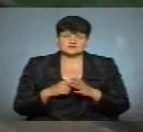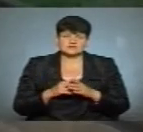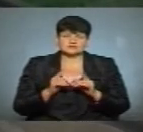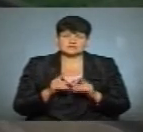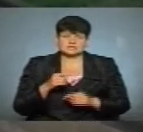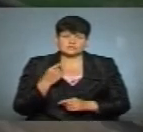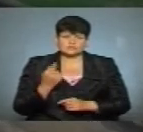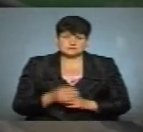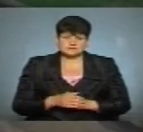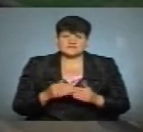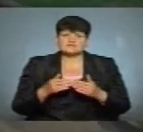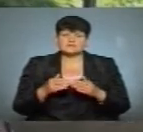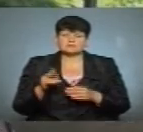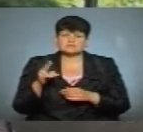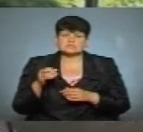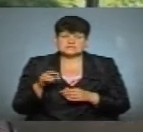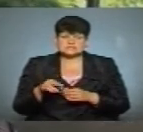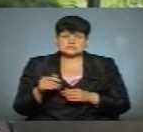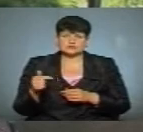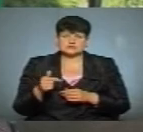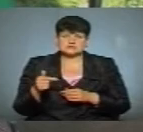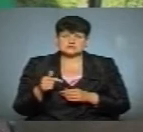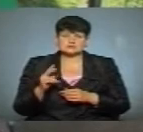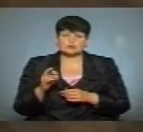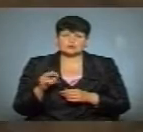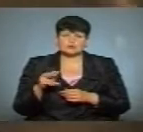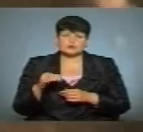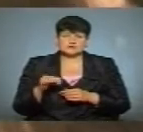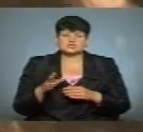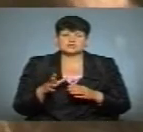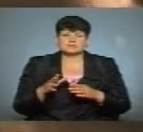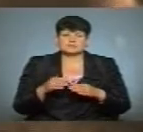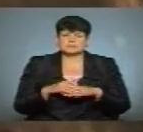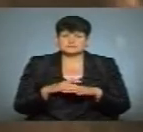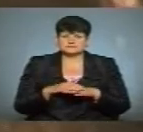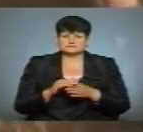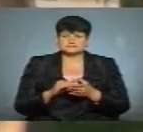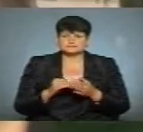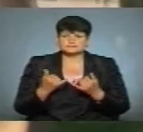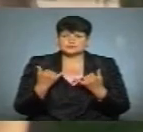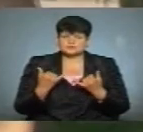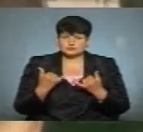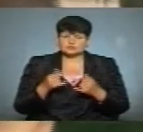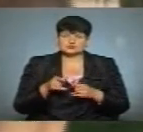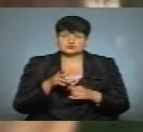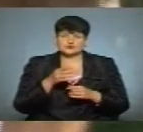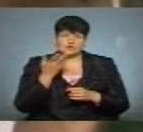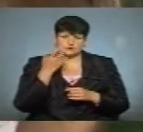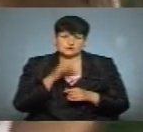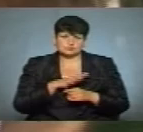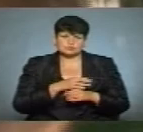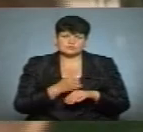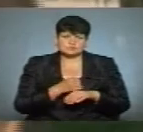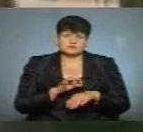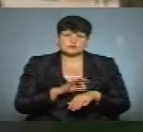російській. Випускниця Гусятинського коледжу Світлана Богач каже, іспит з математики складає сьогодні, бо під час основної сесії